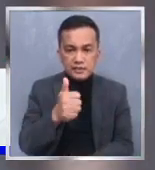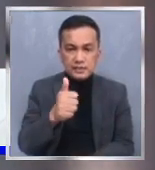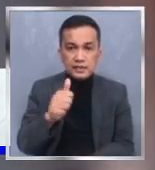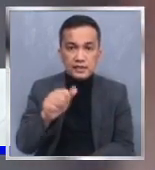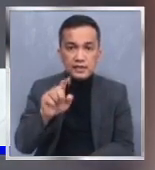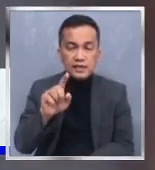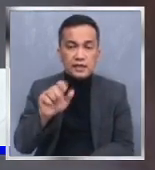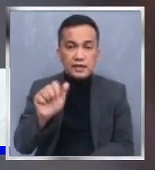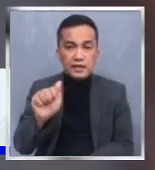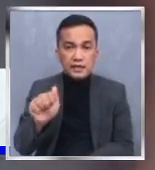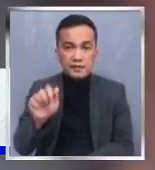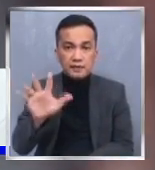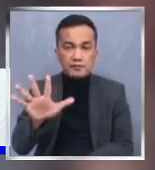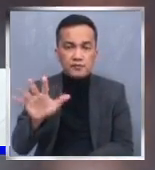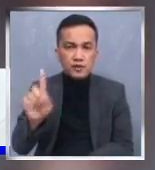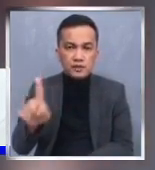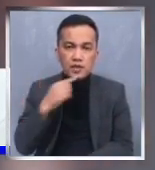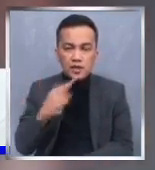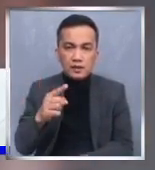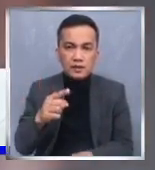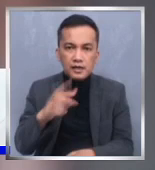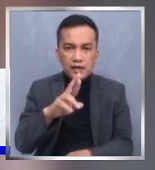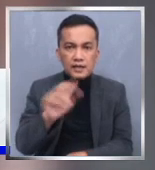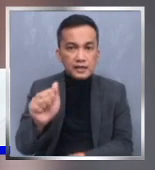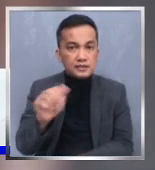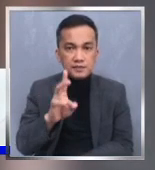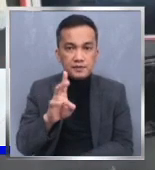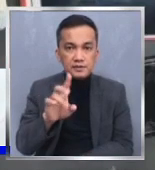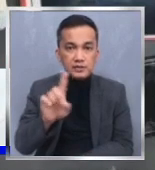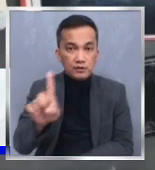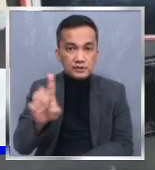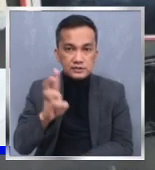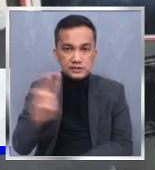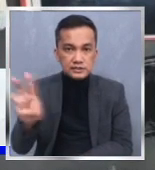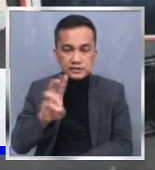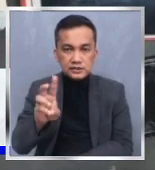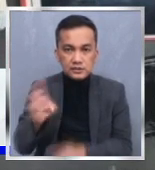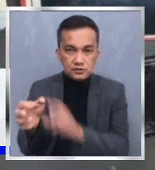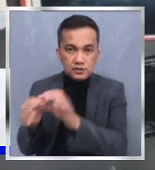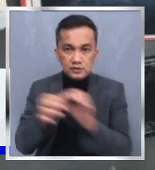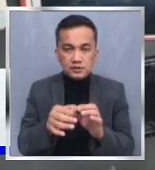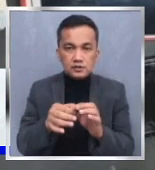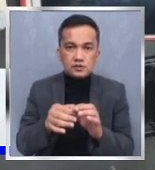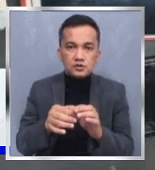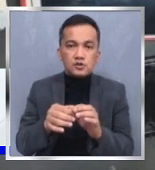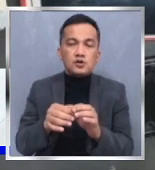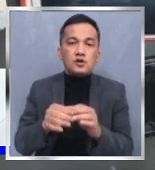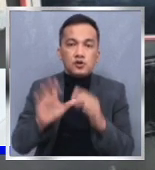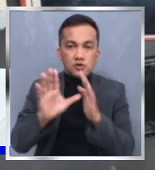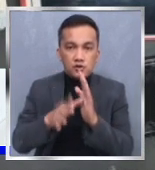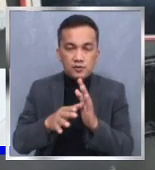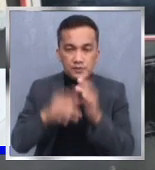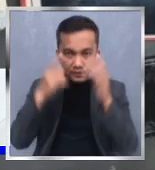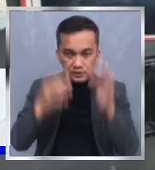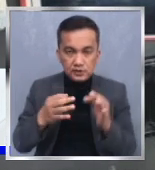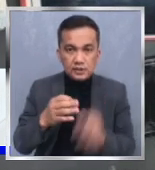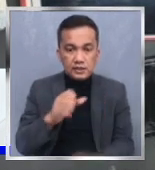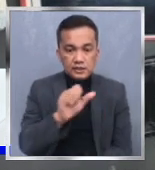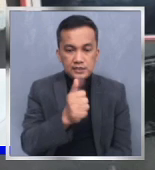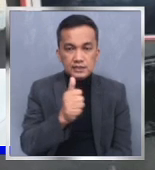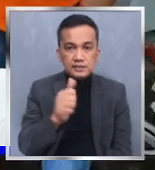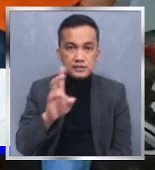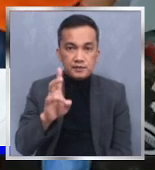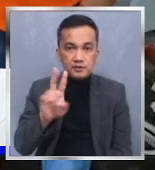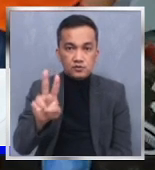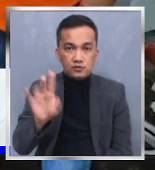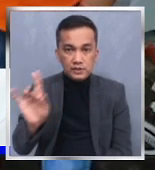in violation of RA 7166 in relation to COMELEC Resolution 10728. Ayon sa pulisya, isa sa